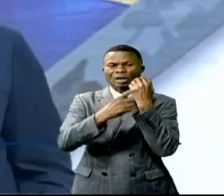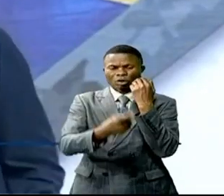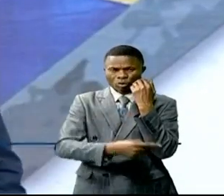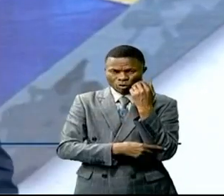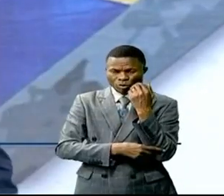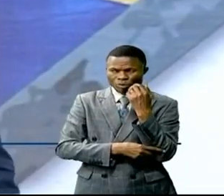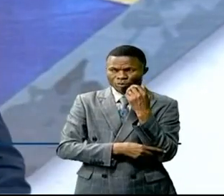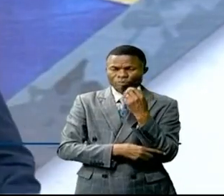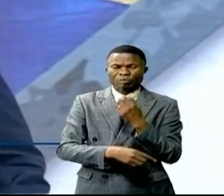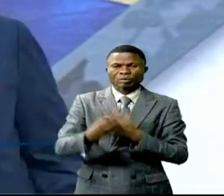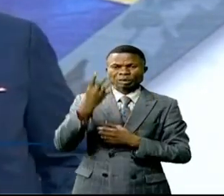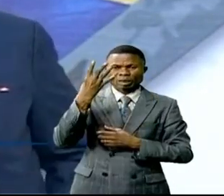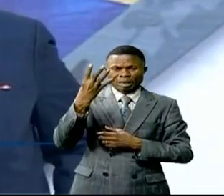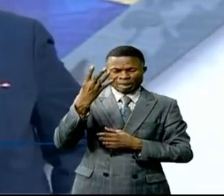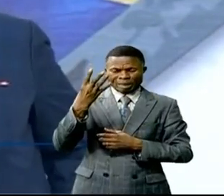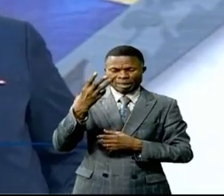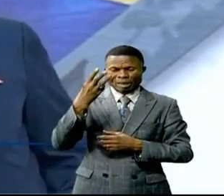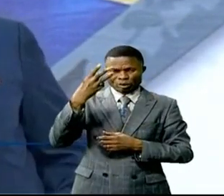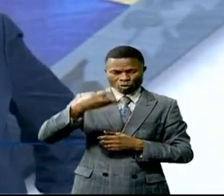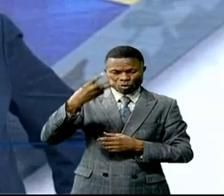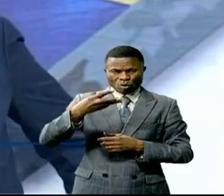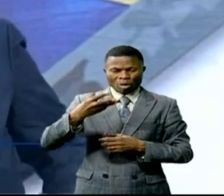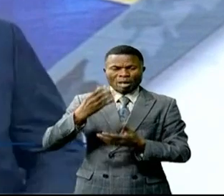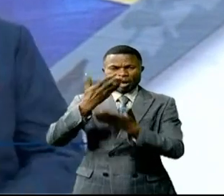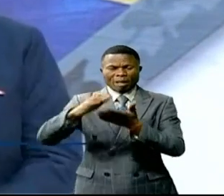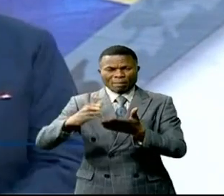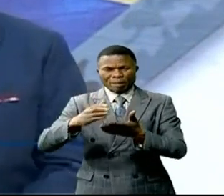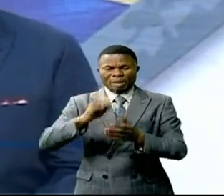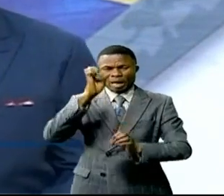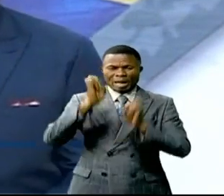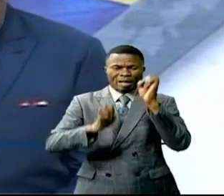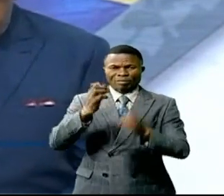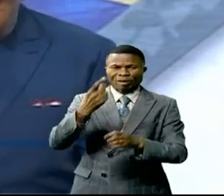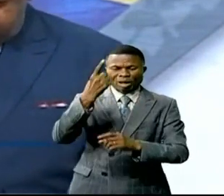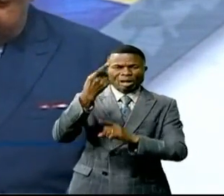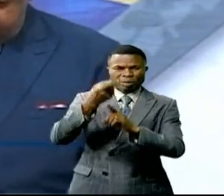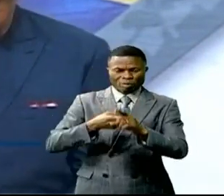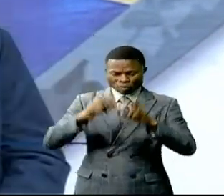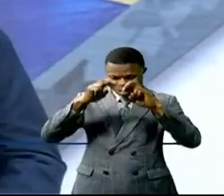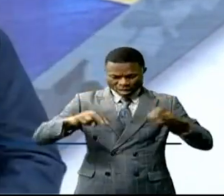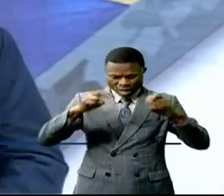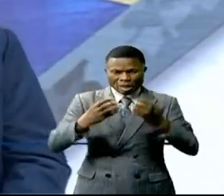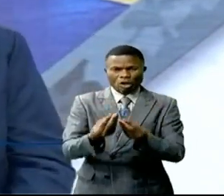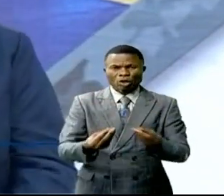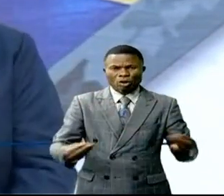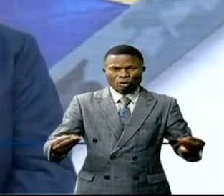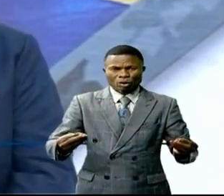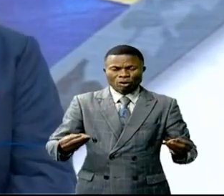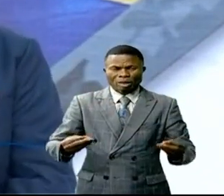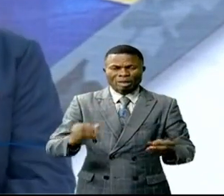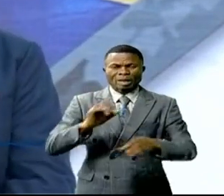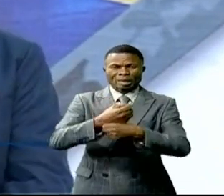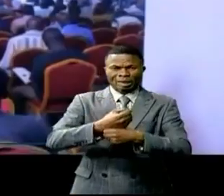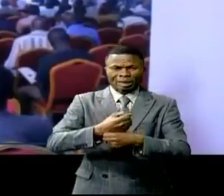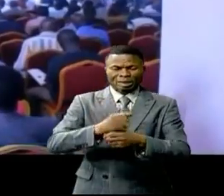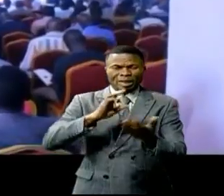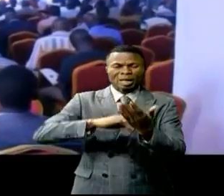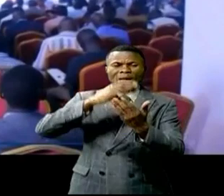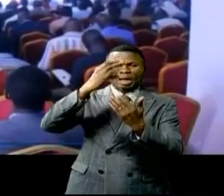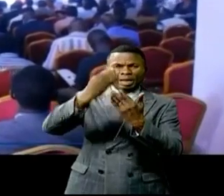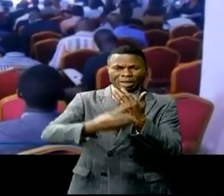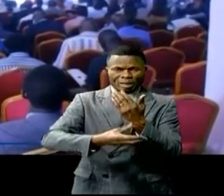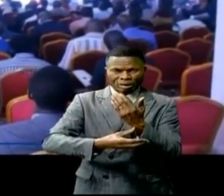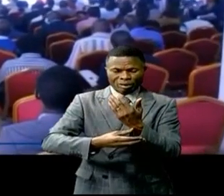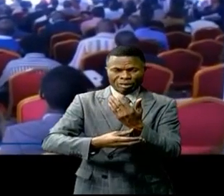Étape d'évaluation, ce sera 1 mois. Collecte et analyse des résultats, établissement d'un calendrier de